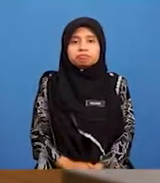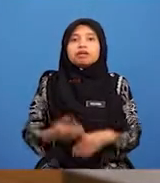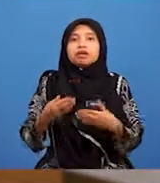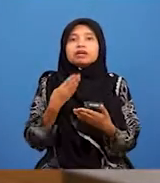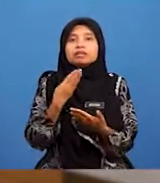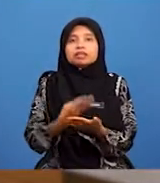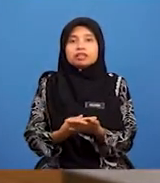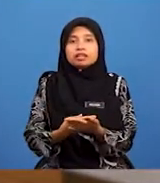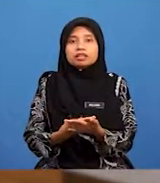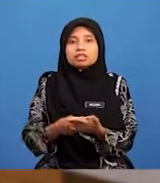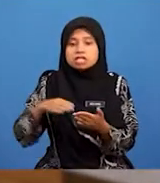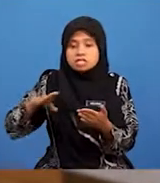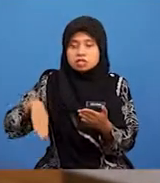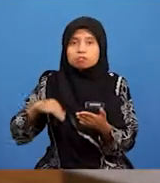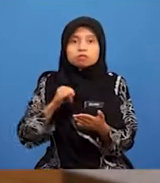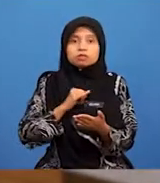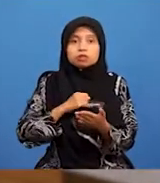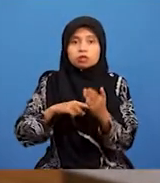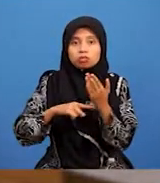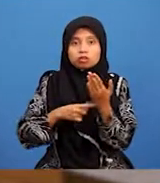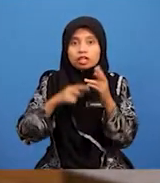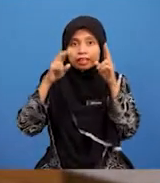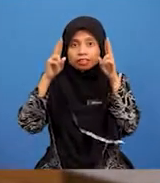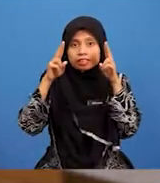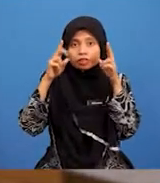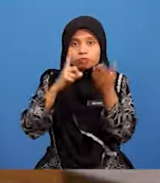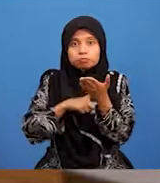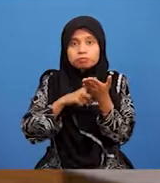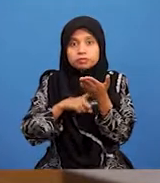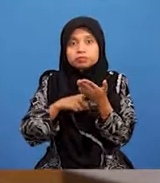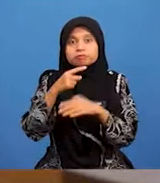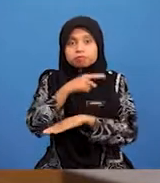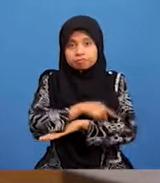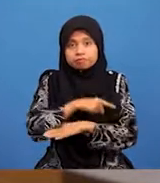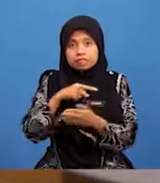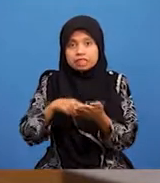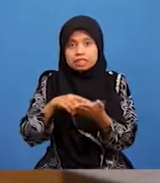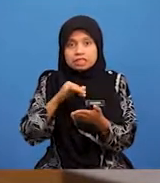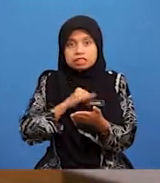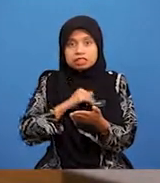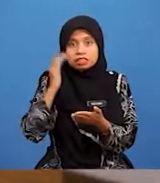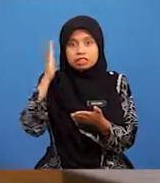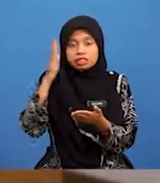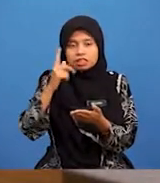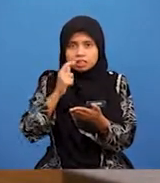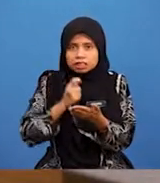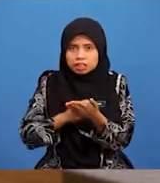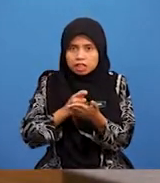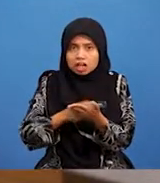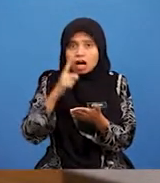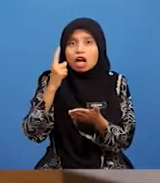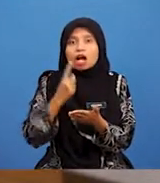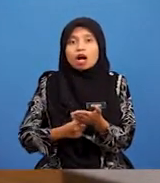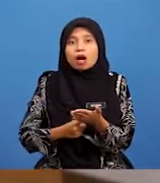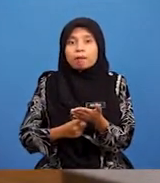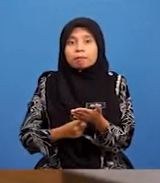Baiklah, sebelum saya memulakan tajuk perbincangan kita pada hari ini, saya akan menekankan apa objektif